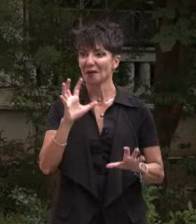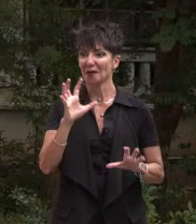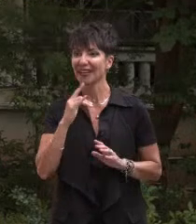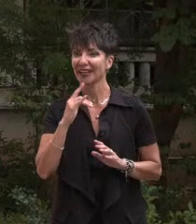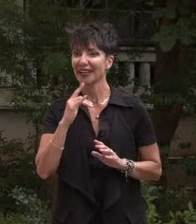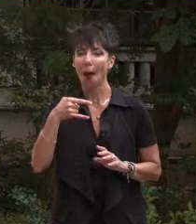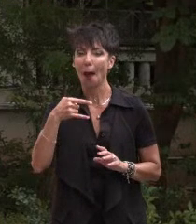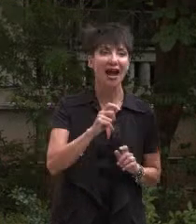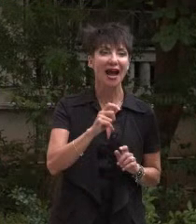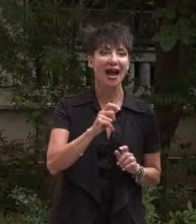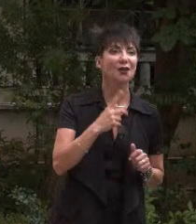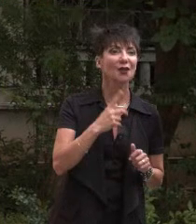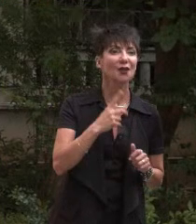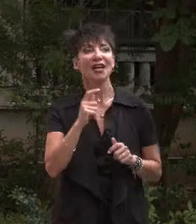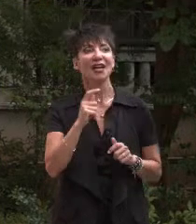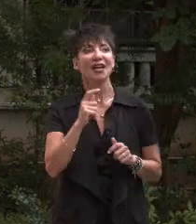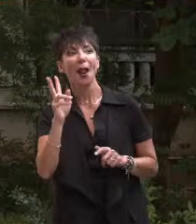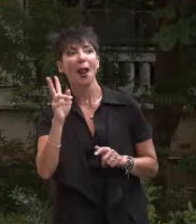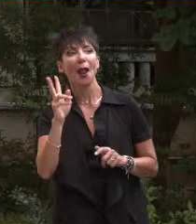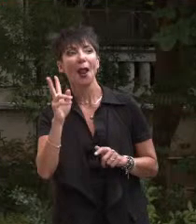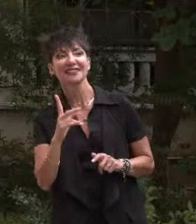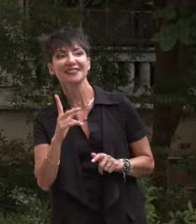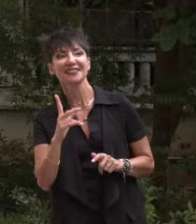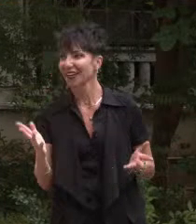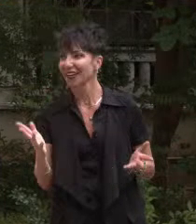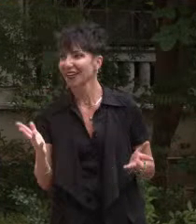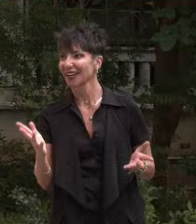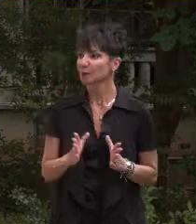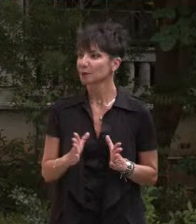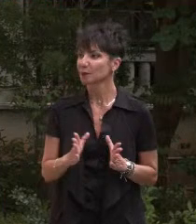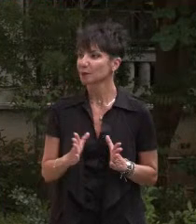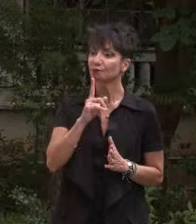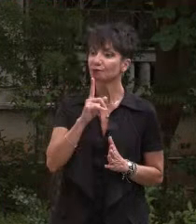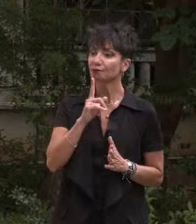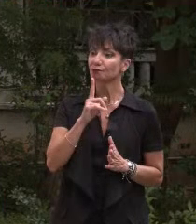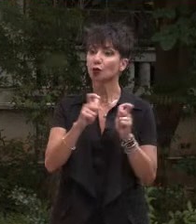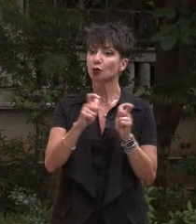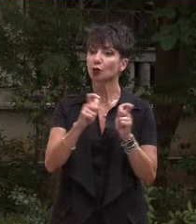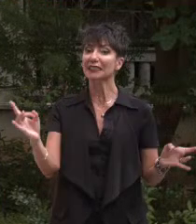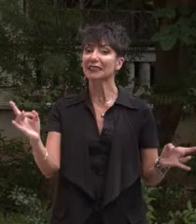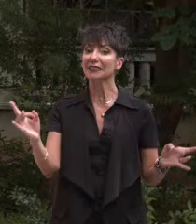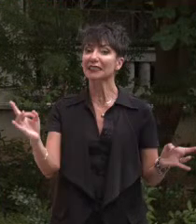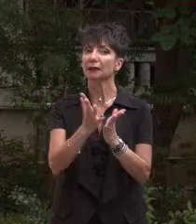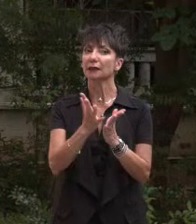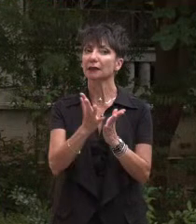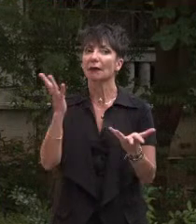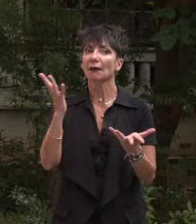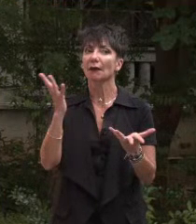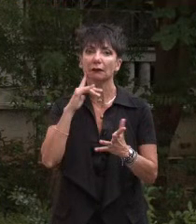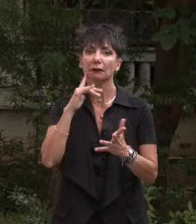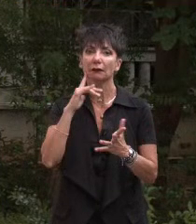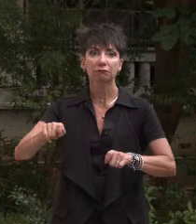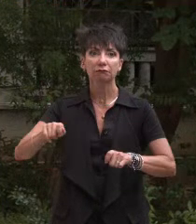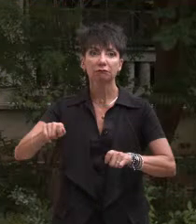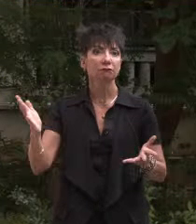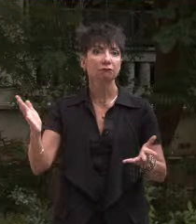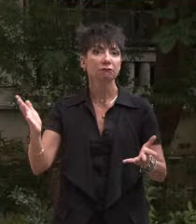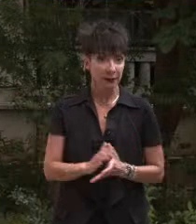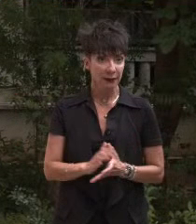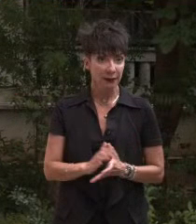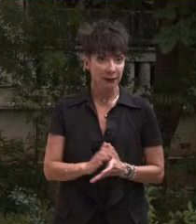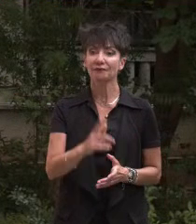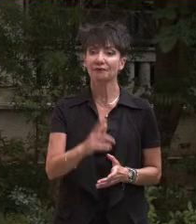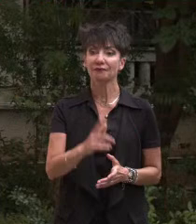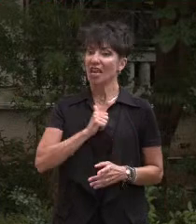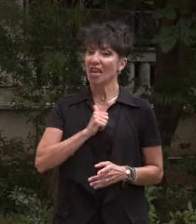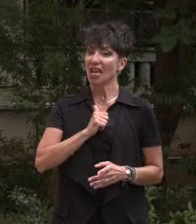Μπάτσιου Τζέννη, Καρανικόλα Παρασκευή. Είναι από το ίδιο σχολείο, ίσως κάτι έχει τύχει. Στο να δώσουμε λοιπόν στο